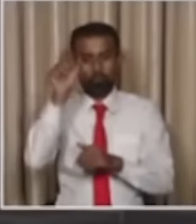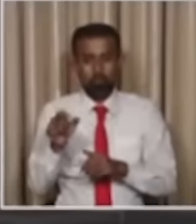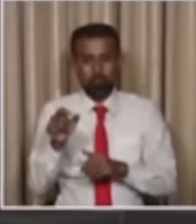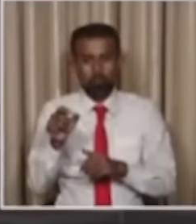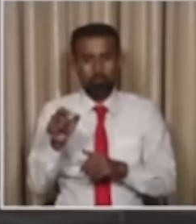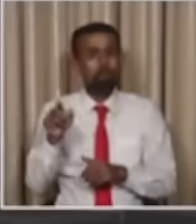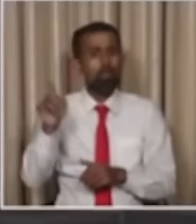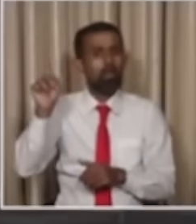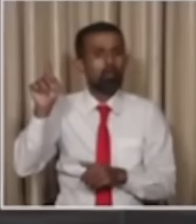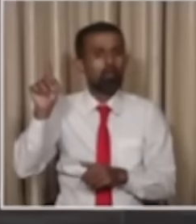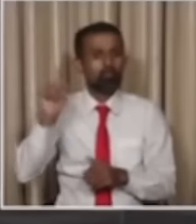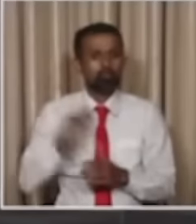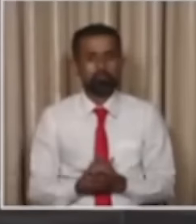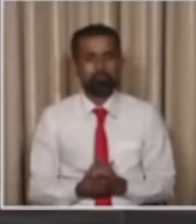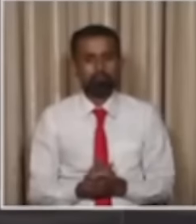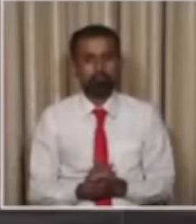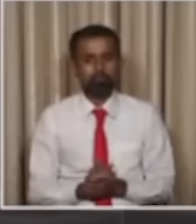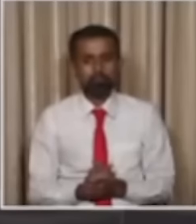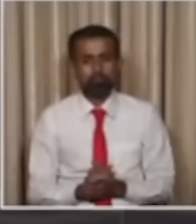එයා කවුද?